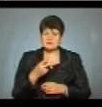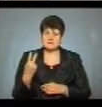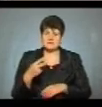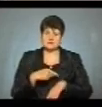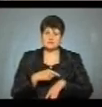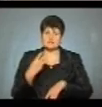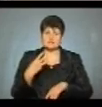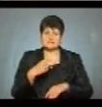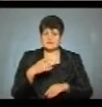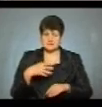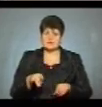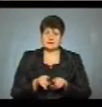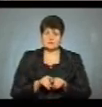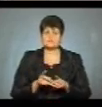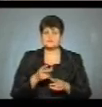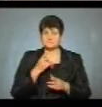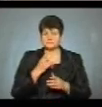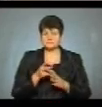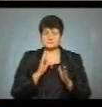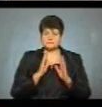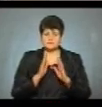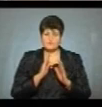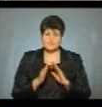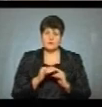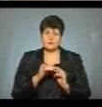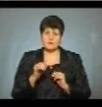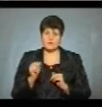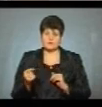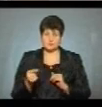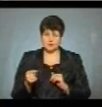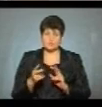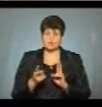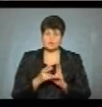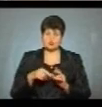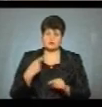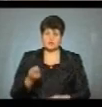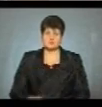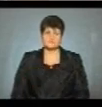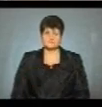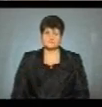20:30. Також заходьте на наш сайт і Facebook-сторінку ЮА Тернопіль. До зустрічі!